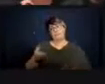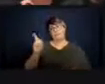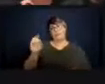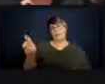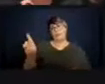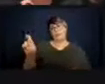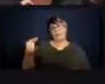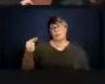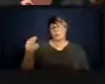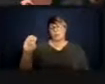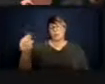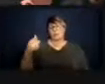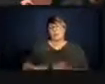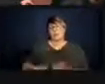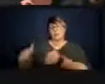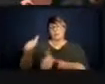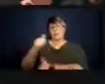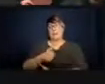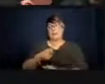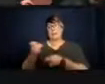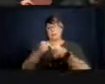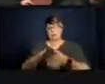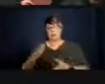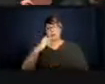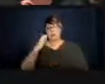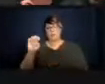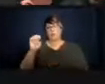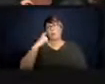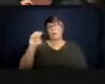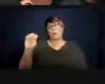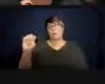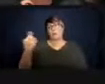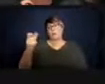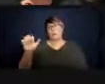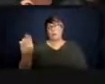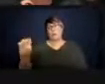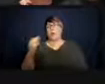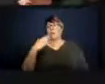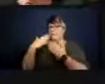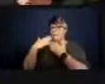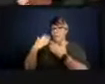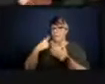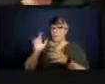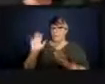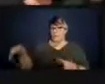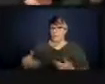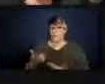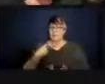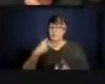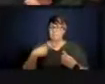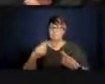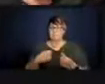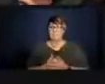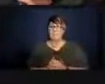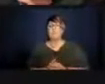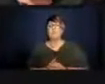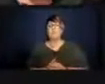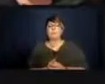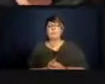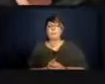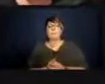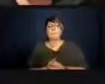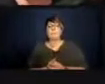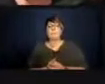nafasi Dr. Greenwood. Asanteni sana kwa kunipa nafasi hii bodi